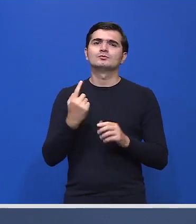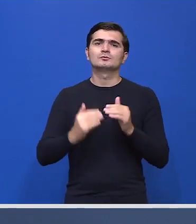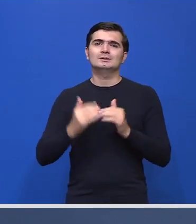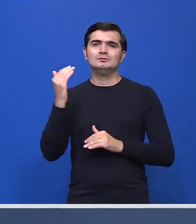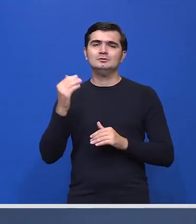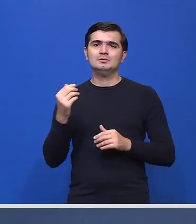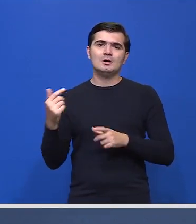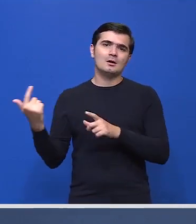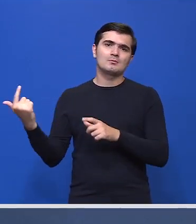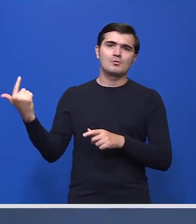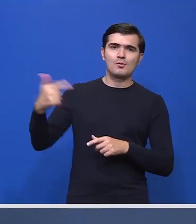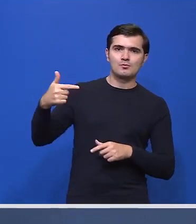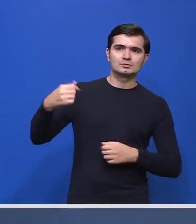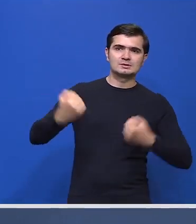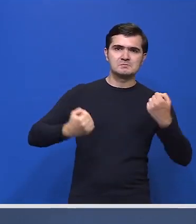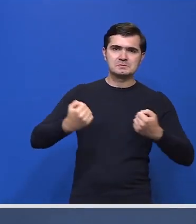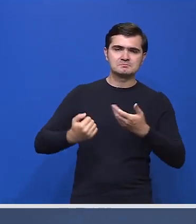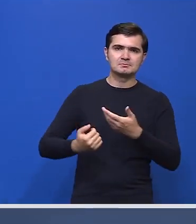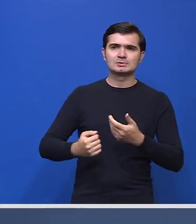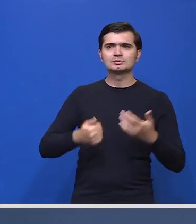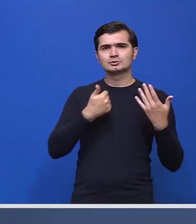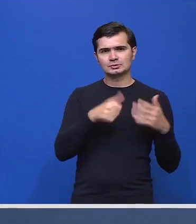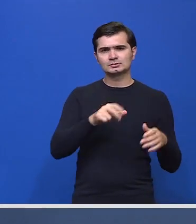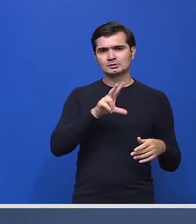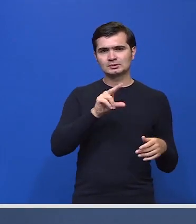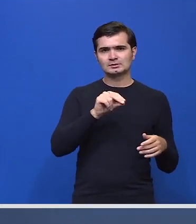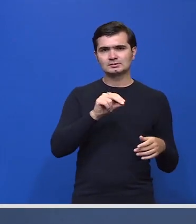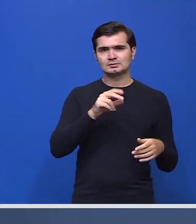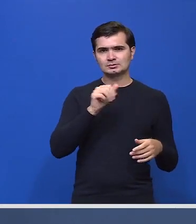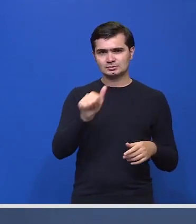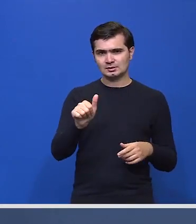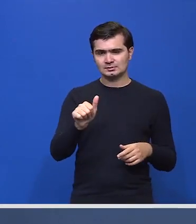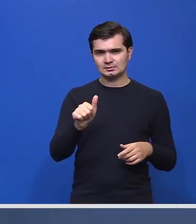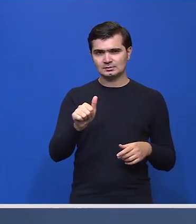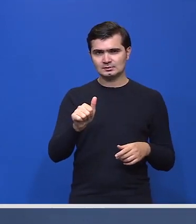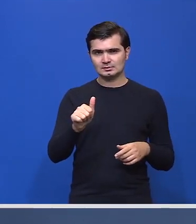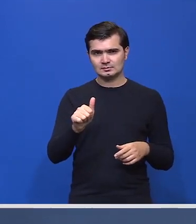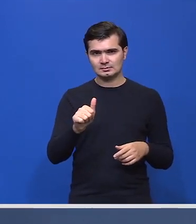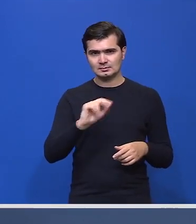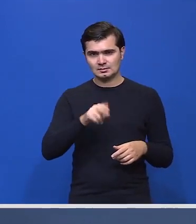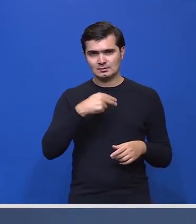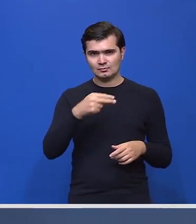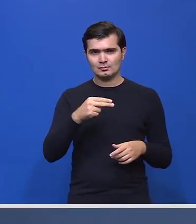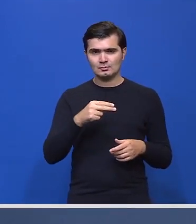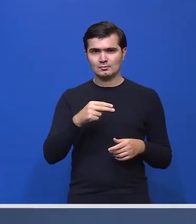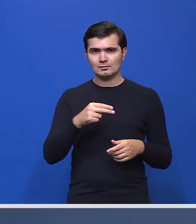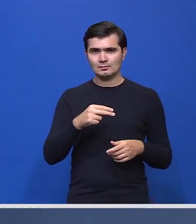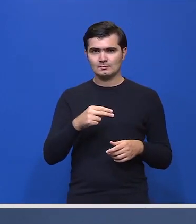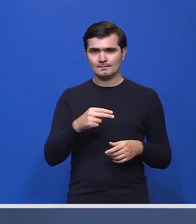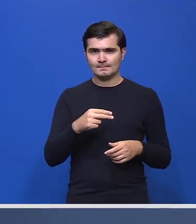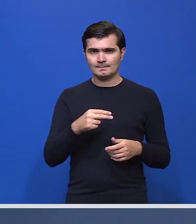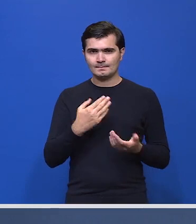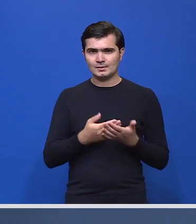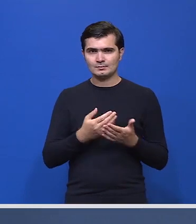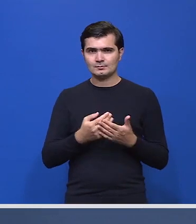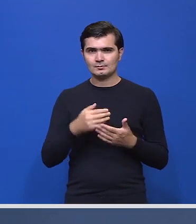la combustibil de la 636 de euro